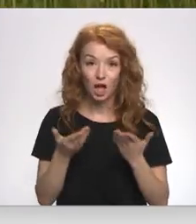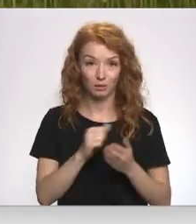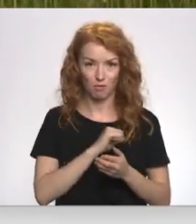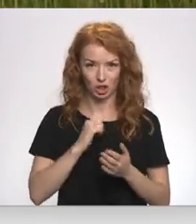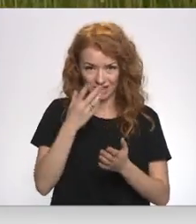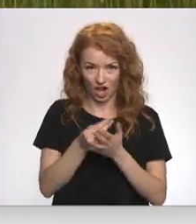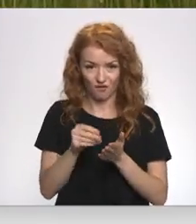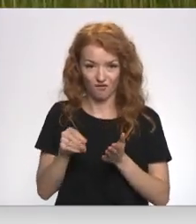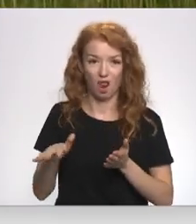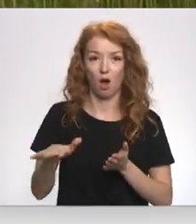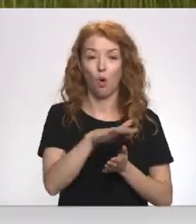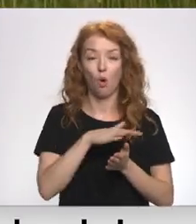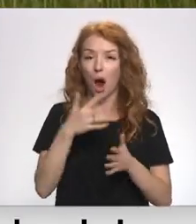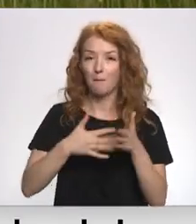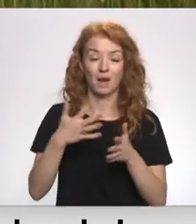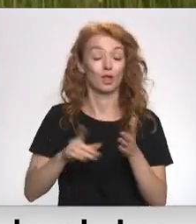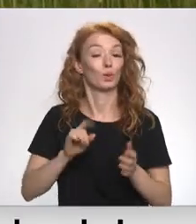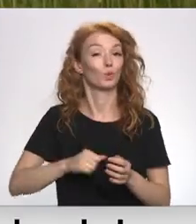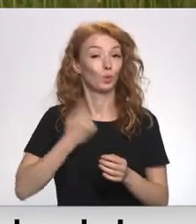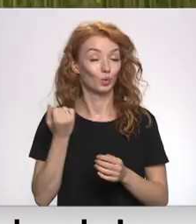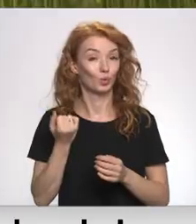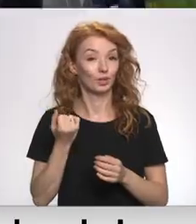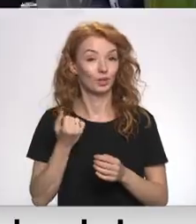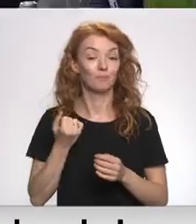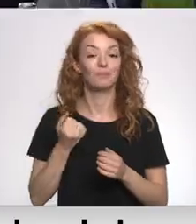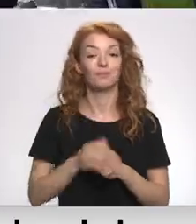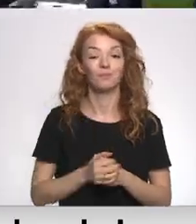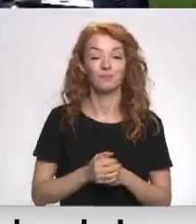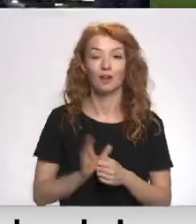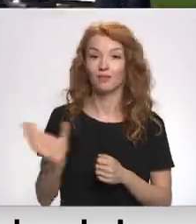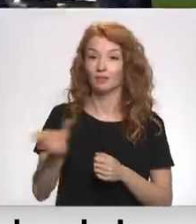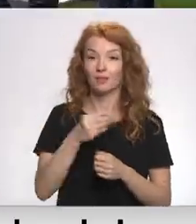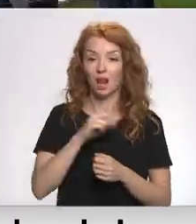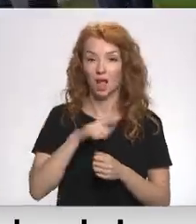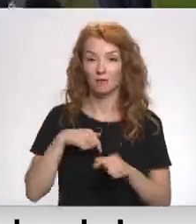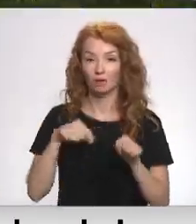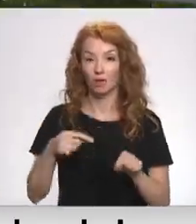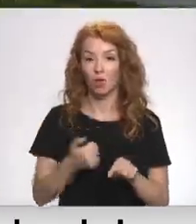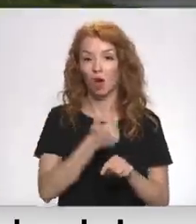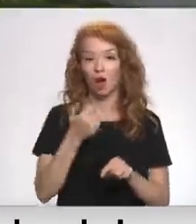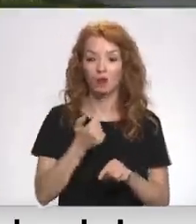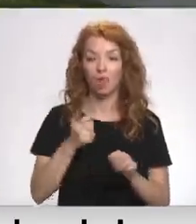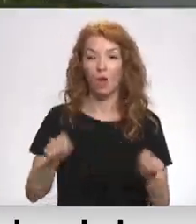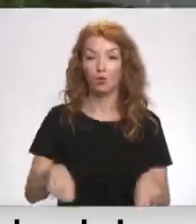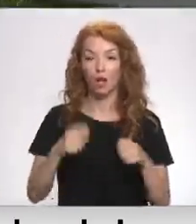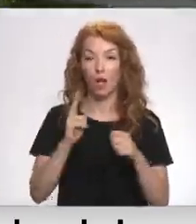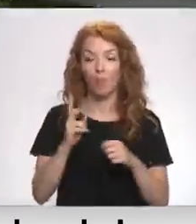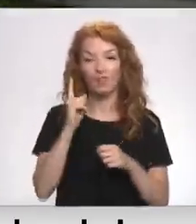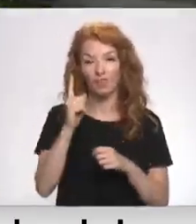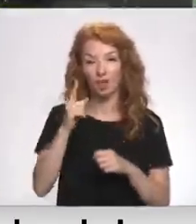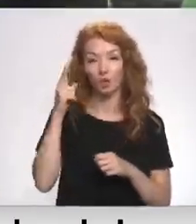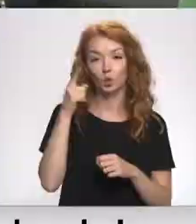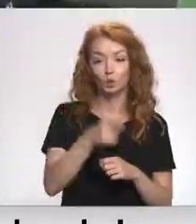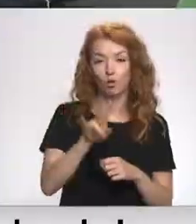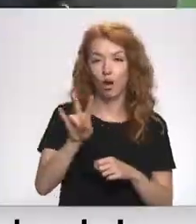laukā, tos aprēķinus veikt ir diezgan teorētisks pasākums. Visā Latvijā šogad kaņepes tika audzētas tikai nepilna